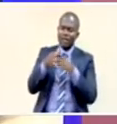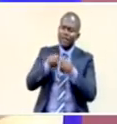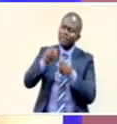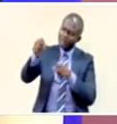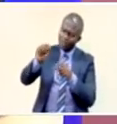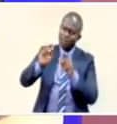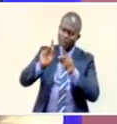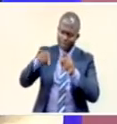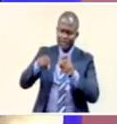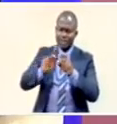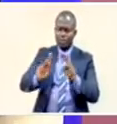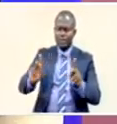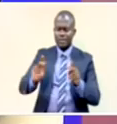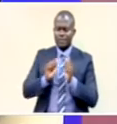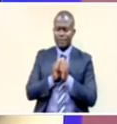nabo bayakeneye